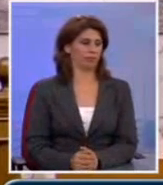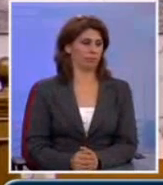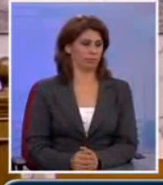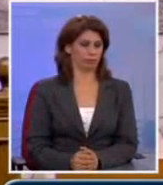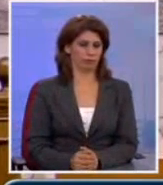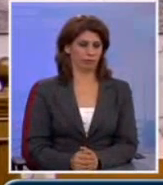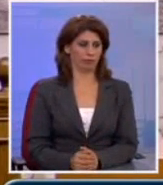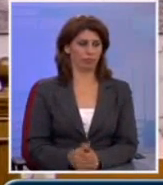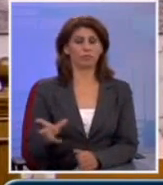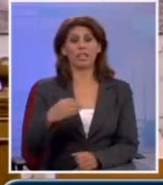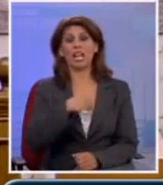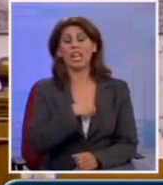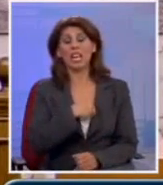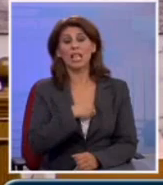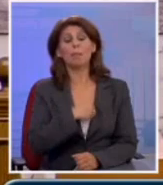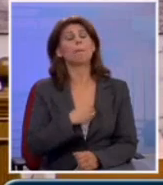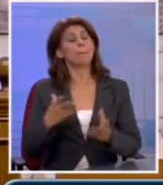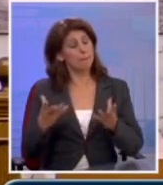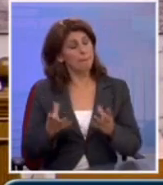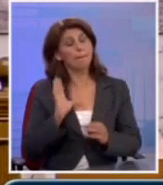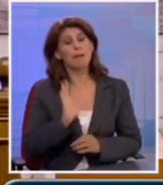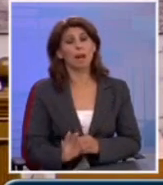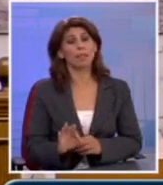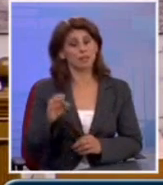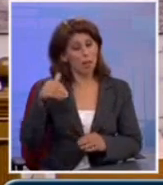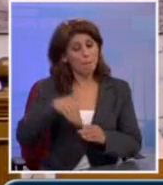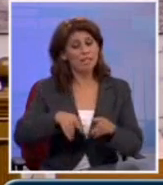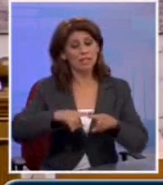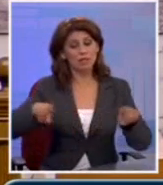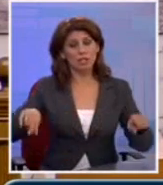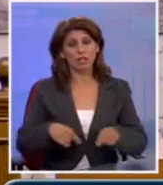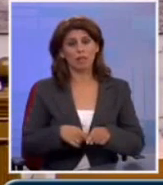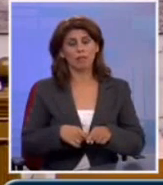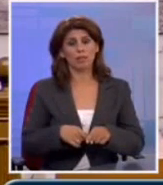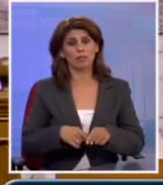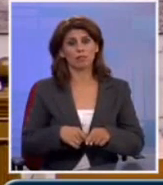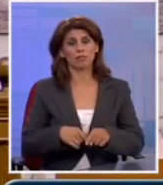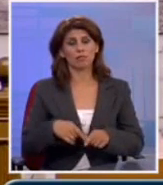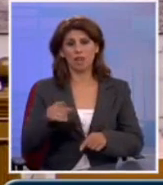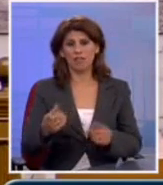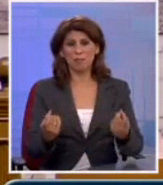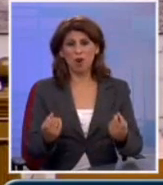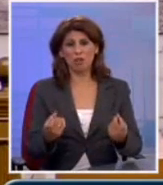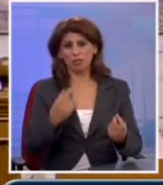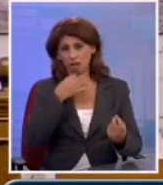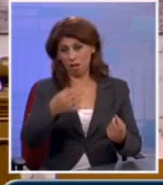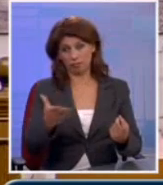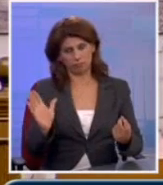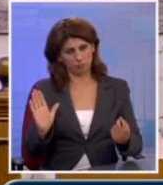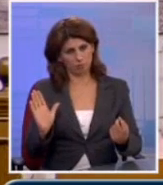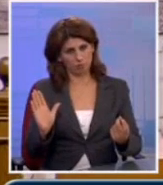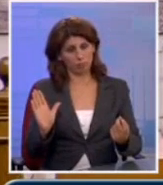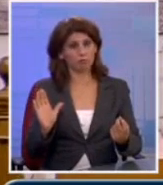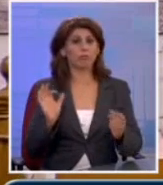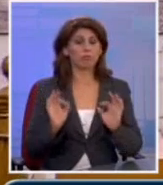Είναι λυπηρό πραγματικά μέσα σε αυτήν την αίθουσα να απευθύνονται τέτοιες προκλήσεις και